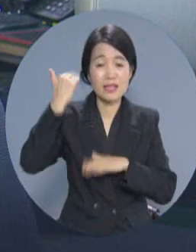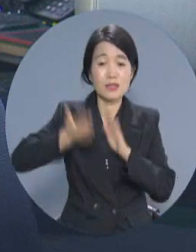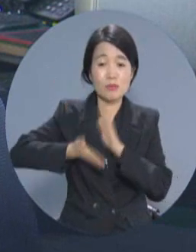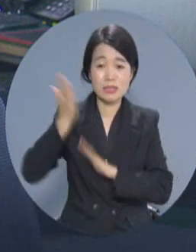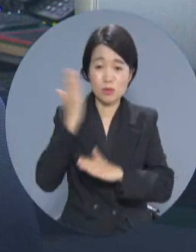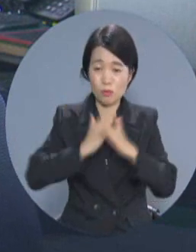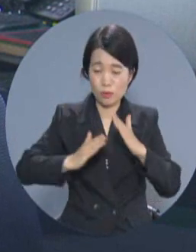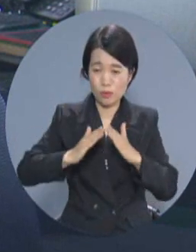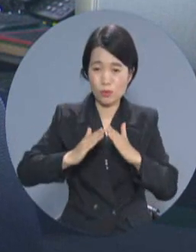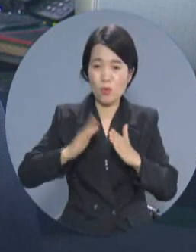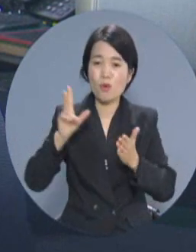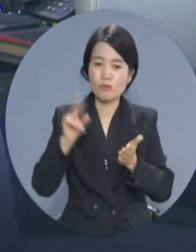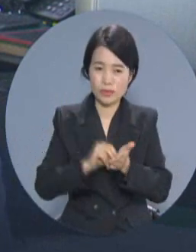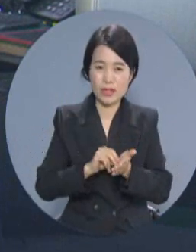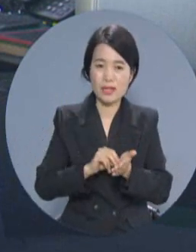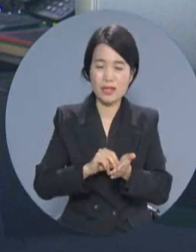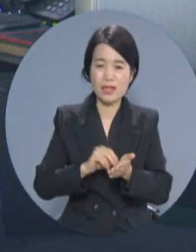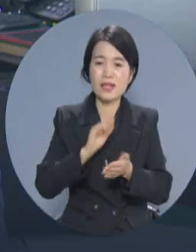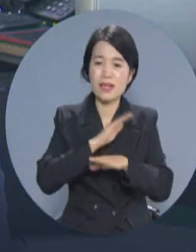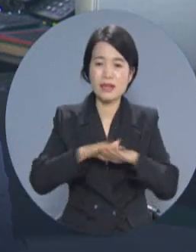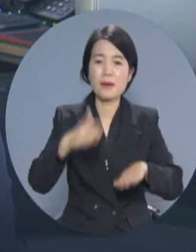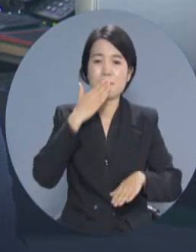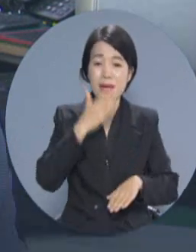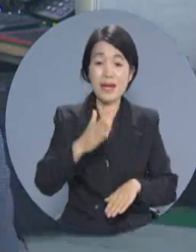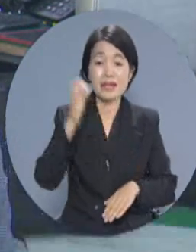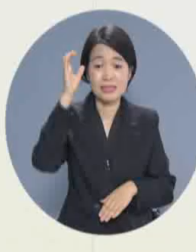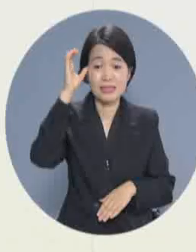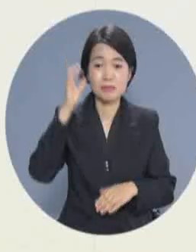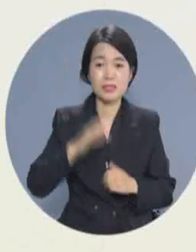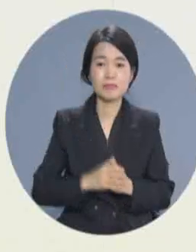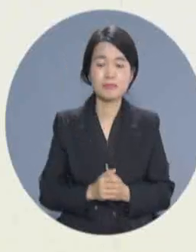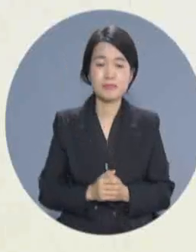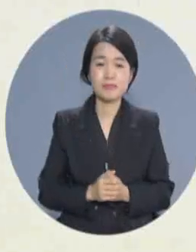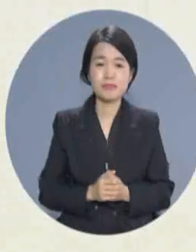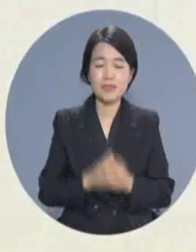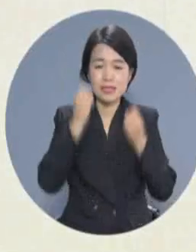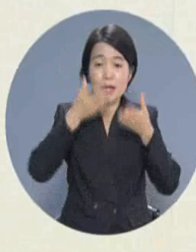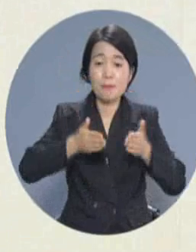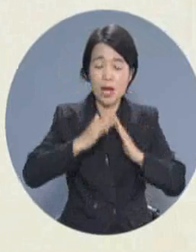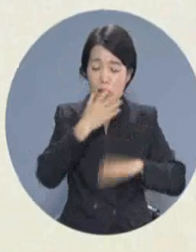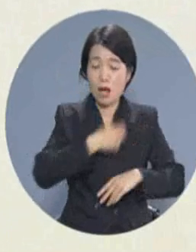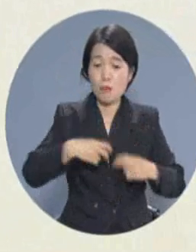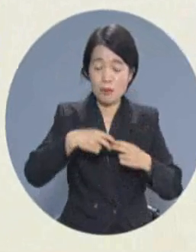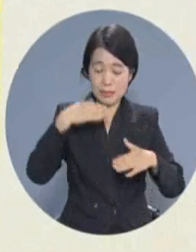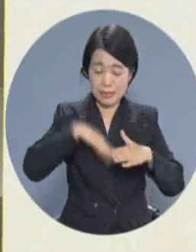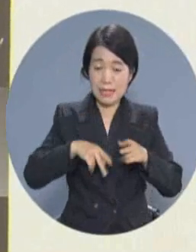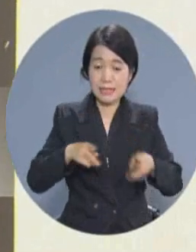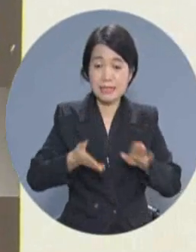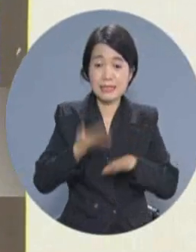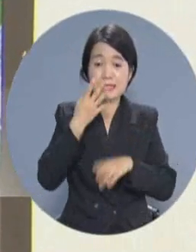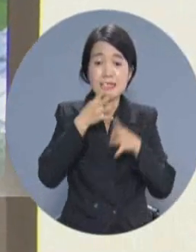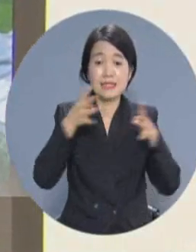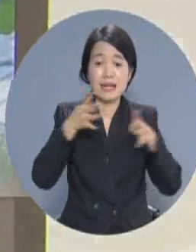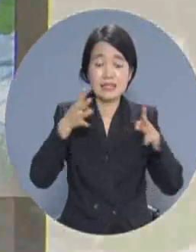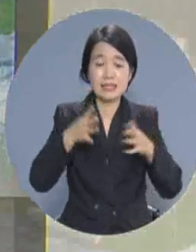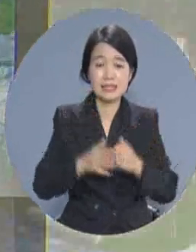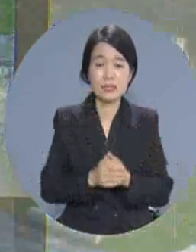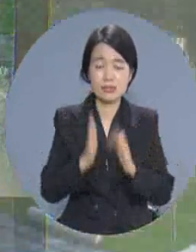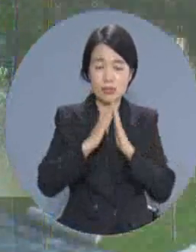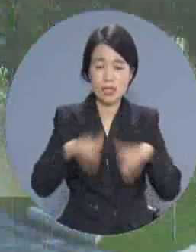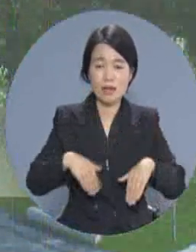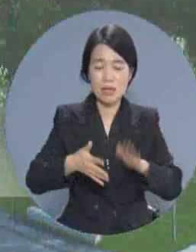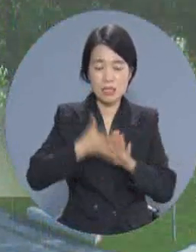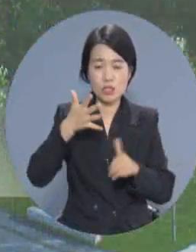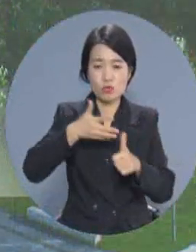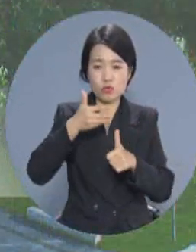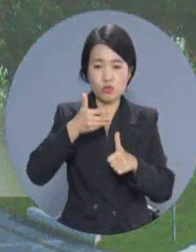공동화의 문제에도 크게 이제 기여할 것으로 그렇게 보여집니다. 신축하는 보건소는 지하 2층, 지상 4층으로 전남 지역